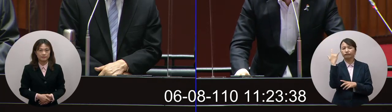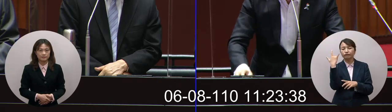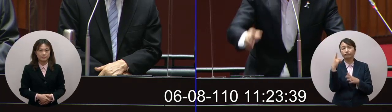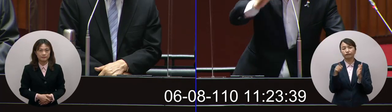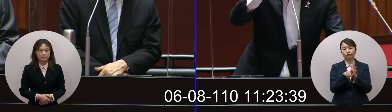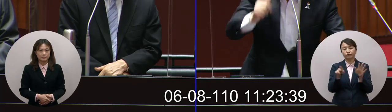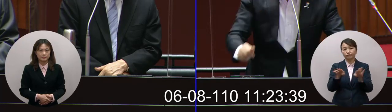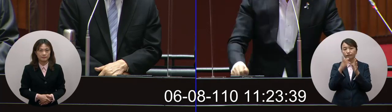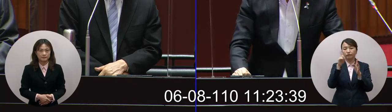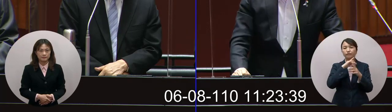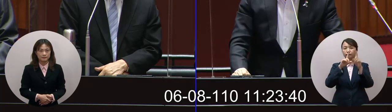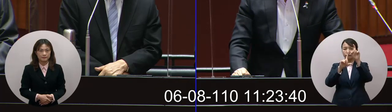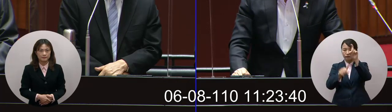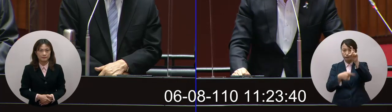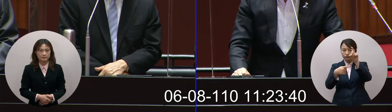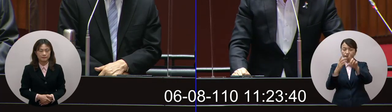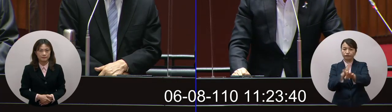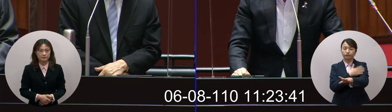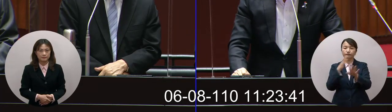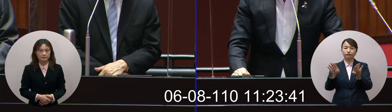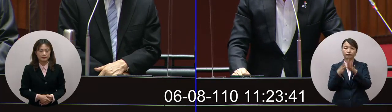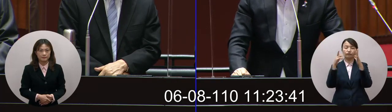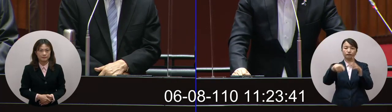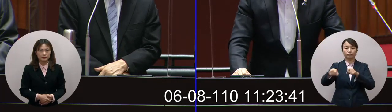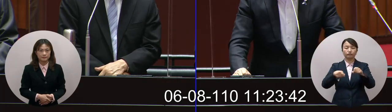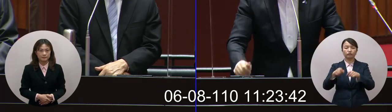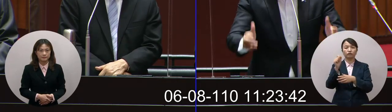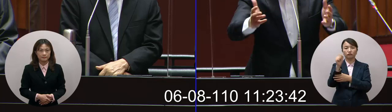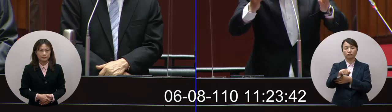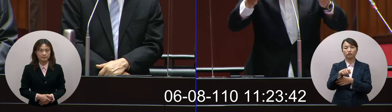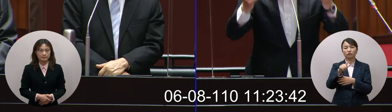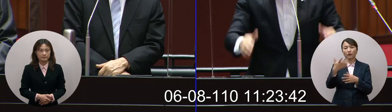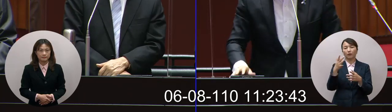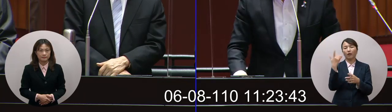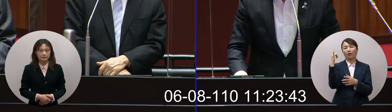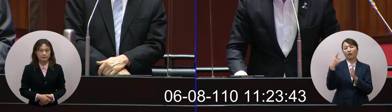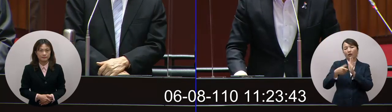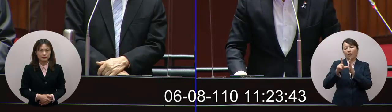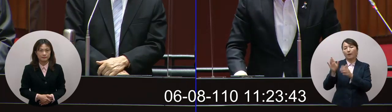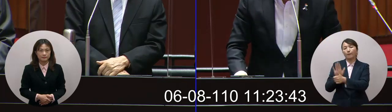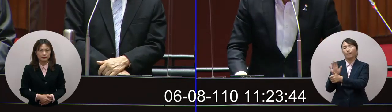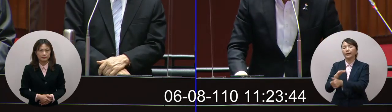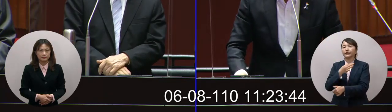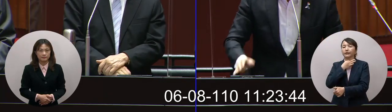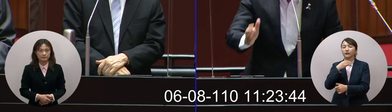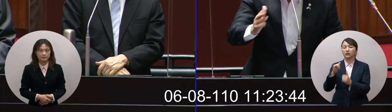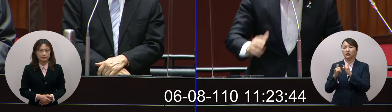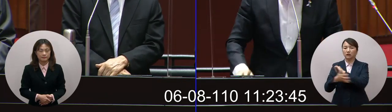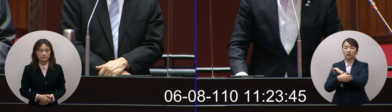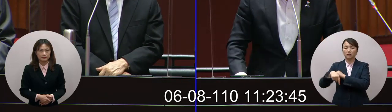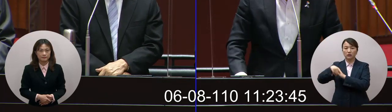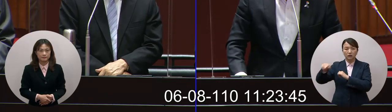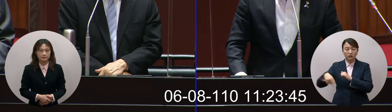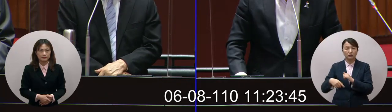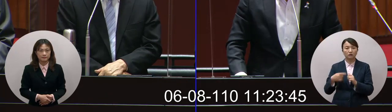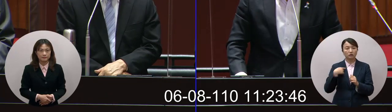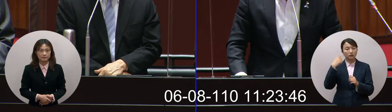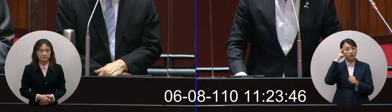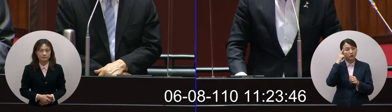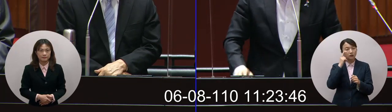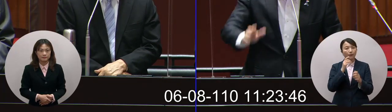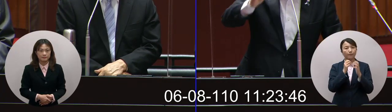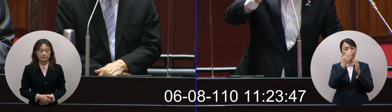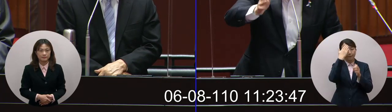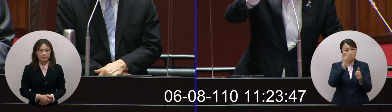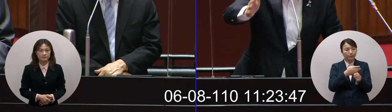始？10月初才开始啦。啊，10月初开始就未付期啊。院长，这一点的孟本席拜